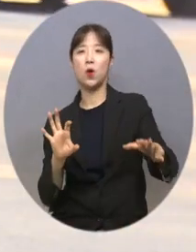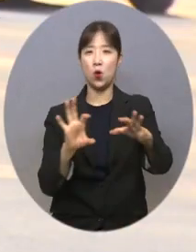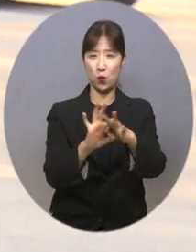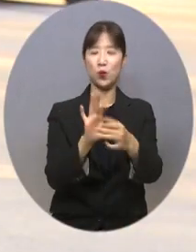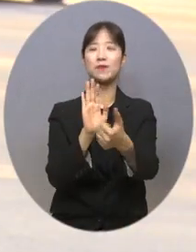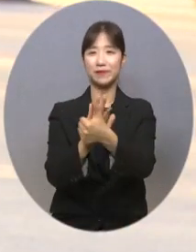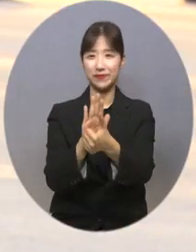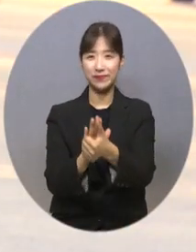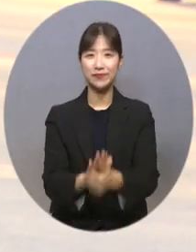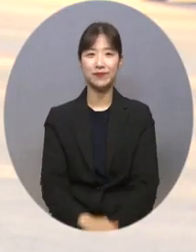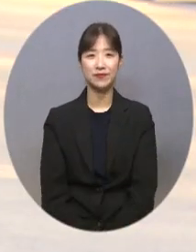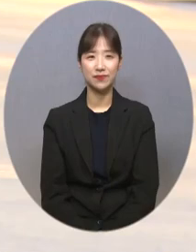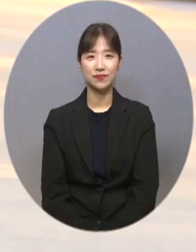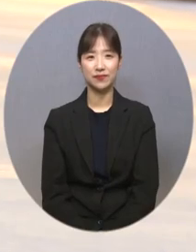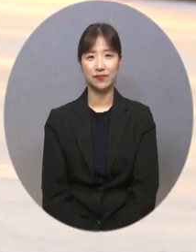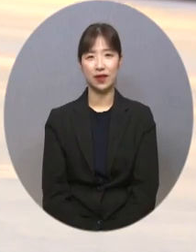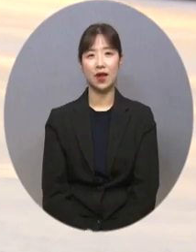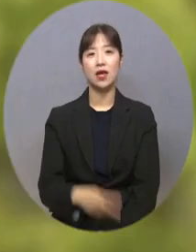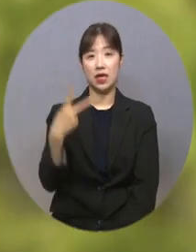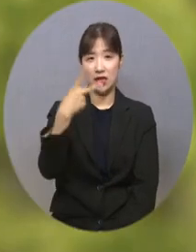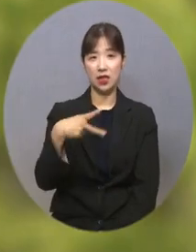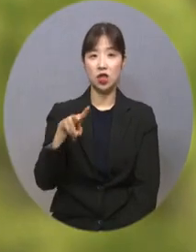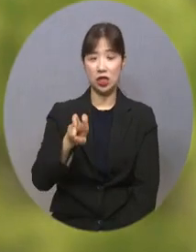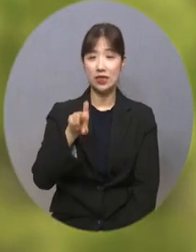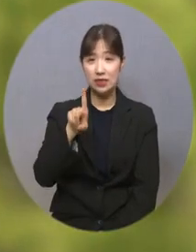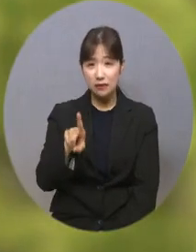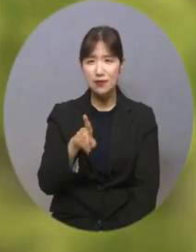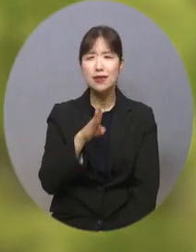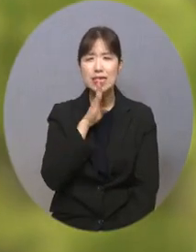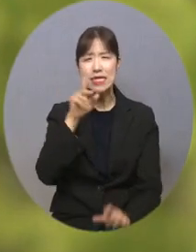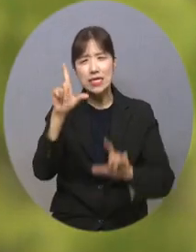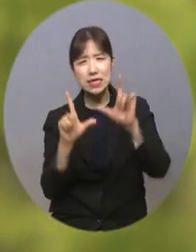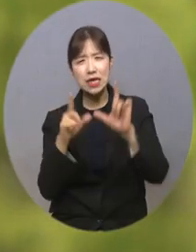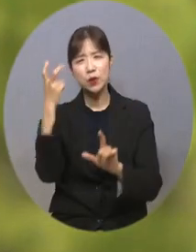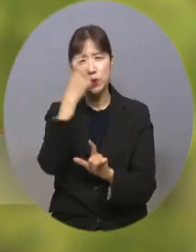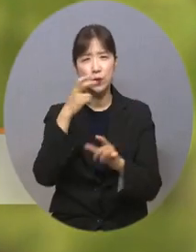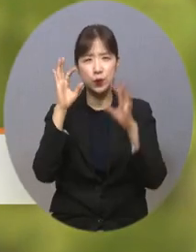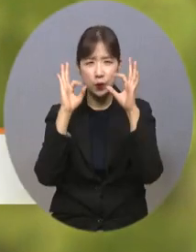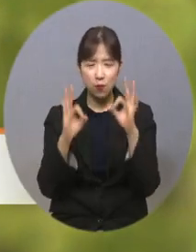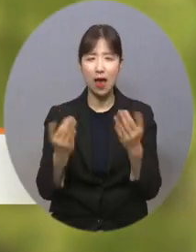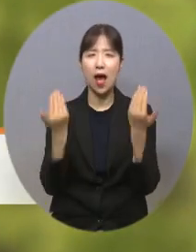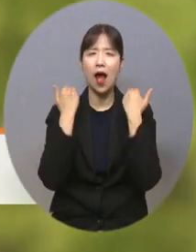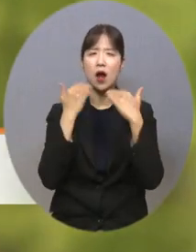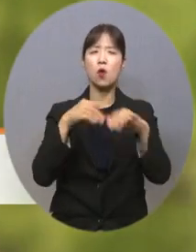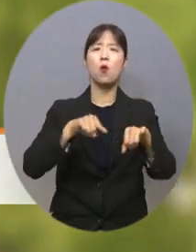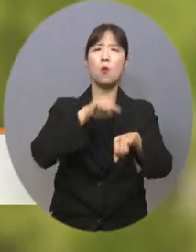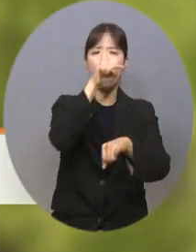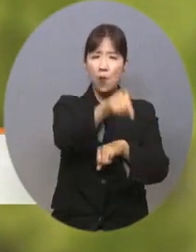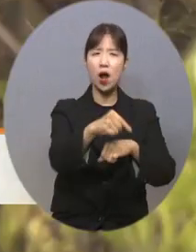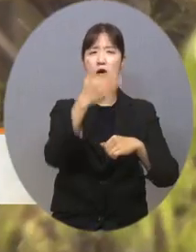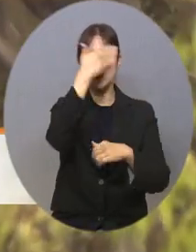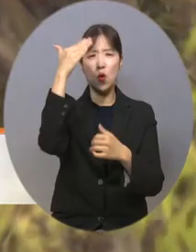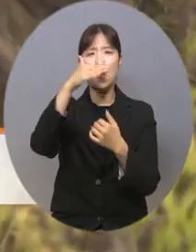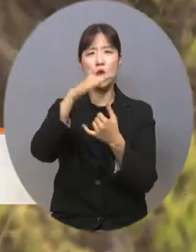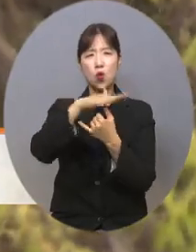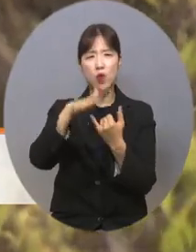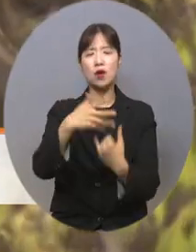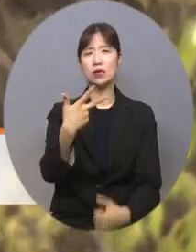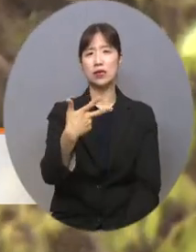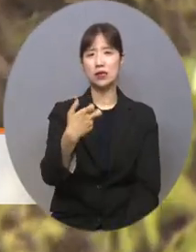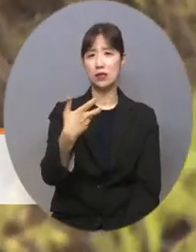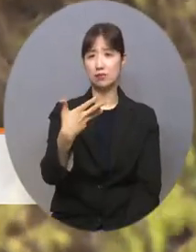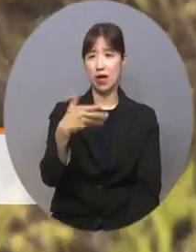연결하였습니다. 여성가족부의 2021년 실태조사에 따르면 학교 밖 청소년